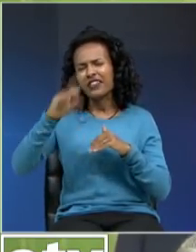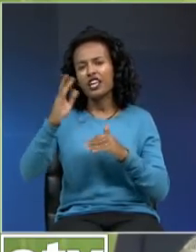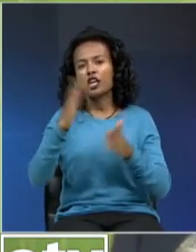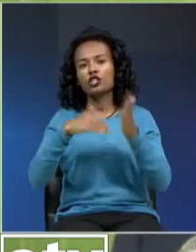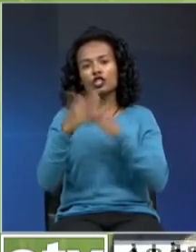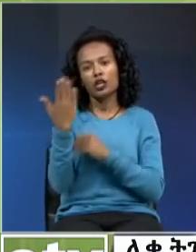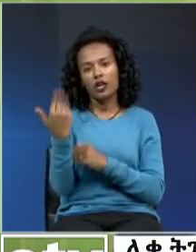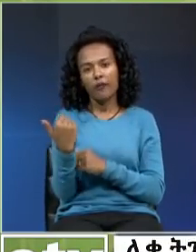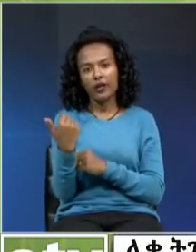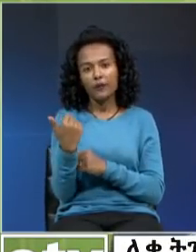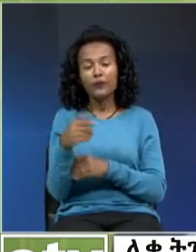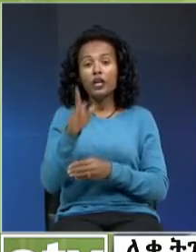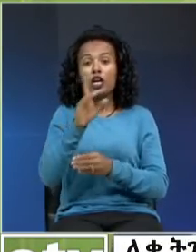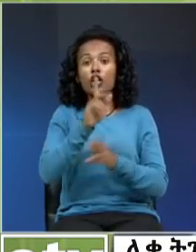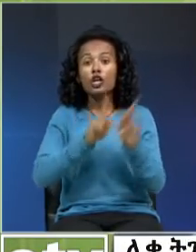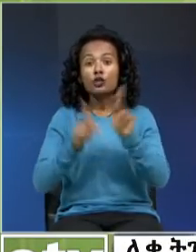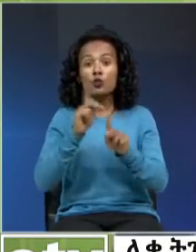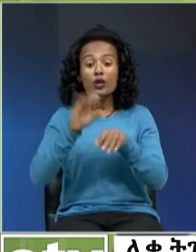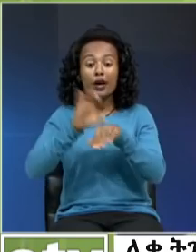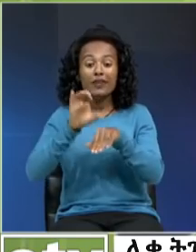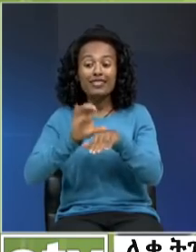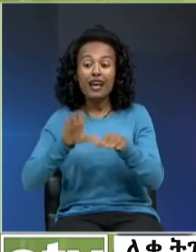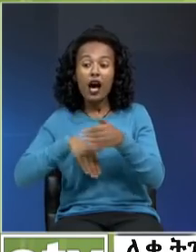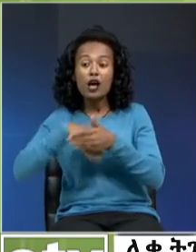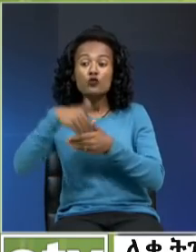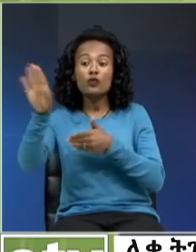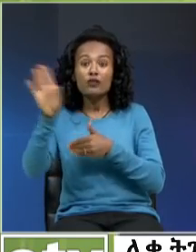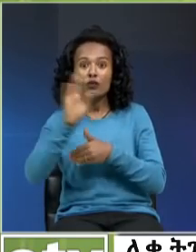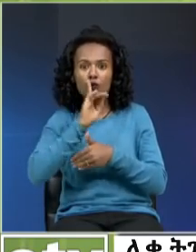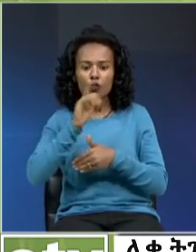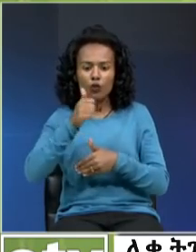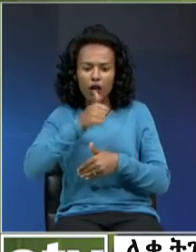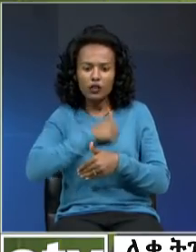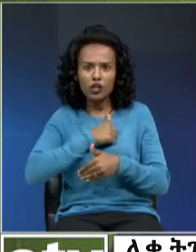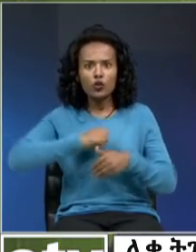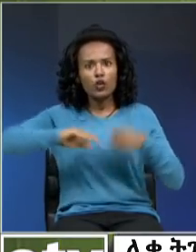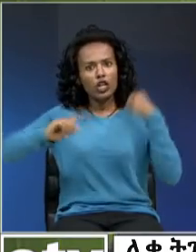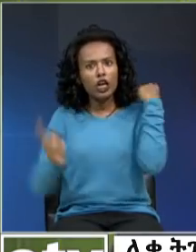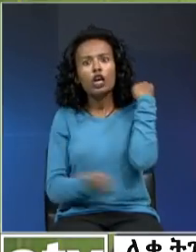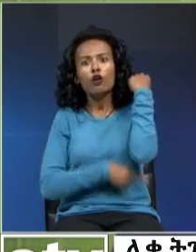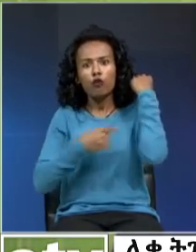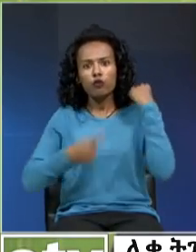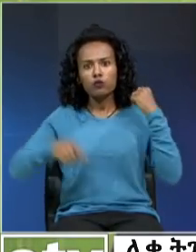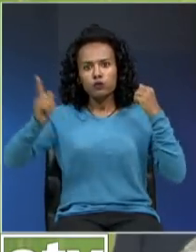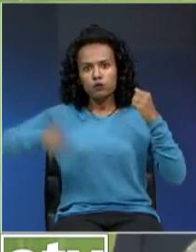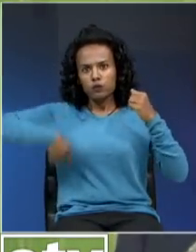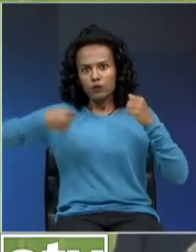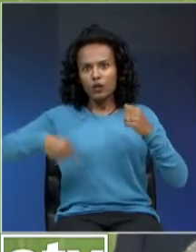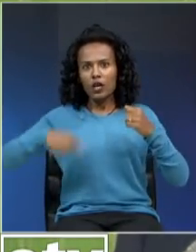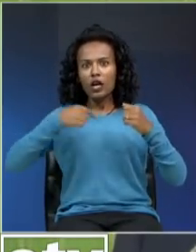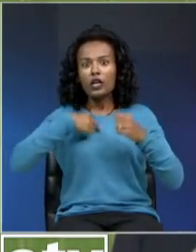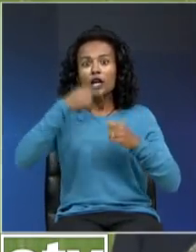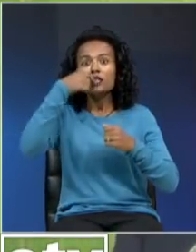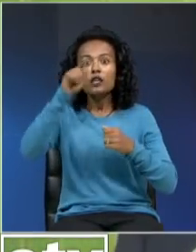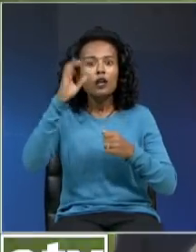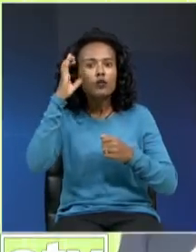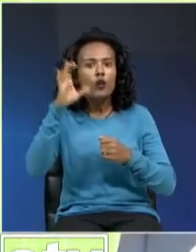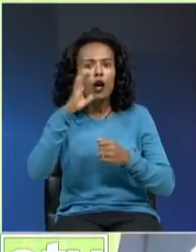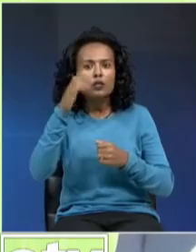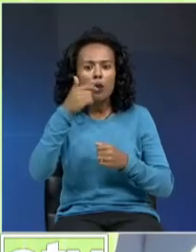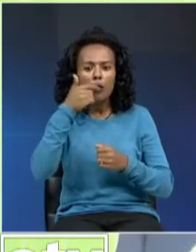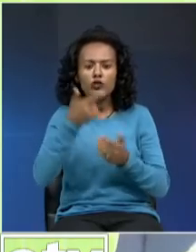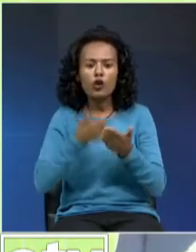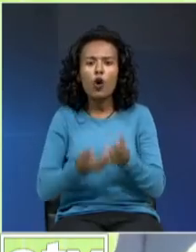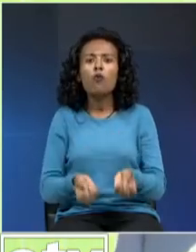ነበረ። ህዝቡን ከቤተ ክርስቲያንም አውጥተውት ነው ራሳቸውን እየገረፉ። ይኸው እኛ ስንነግራችሁ አንሰማን እያላችሁ ይኸው